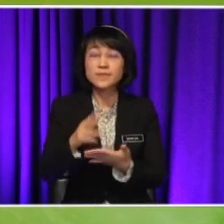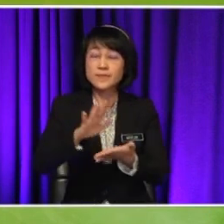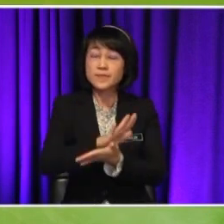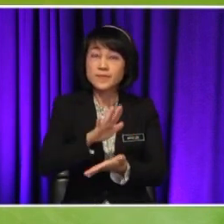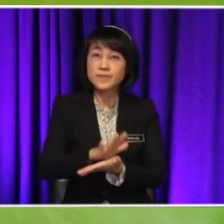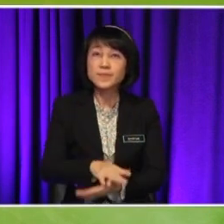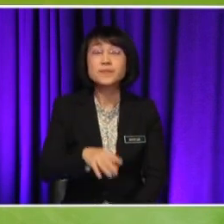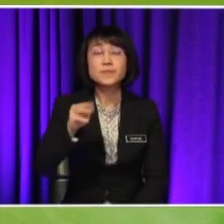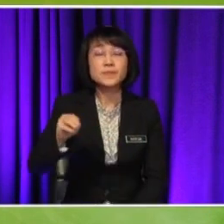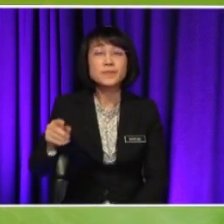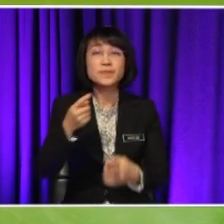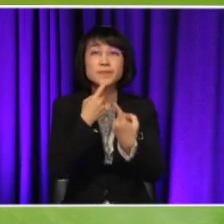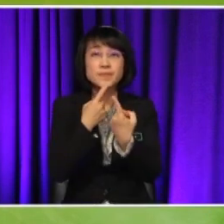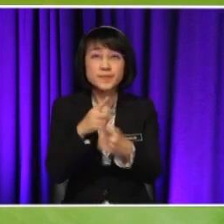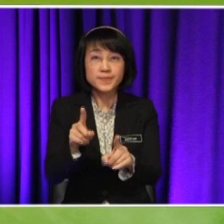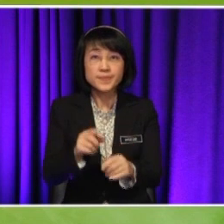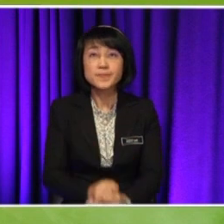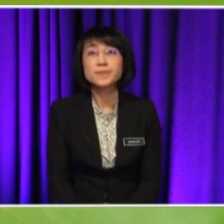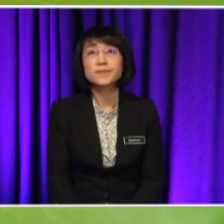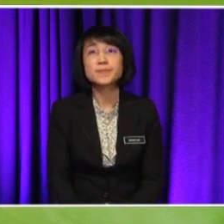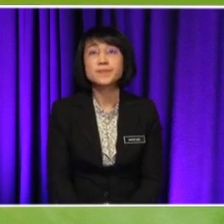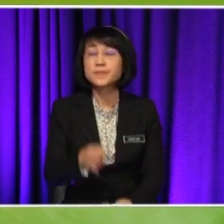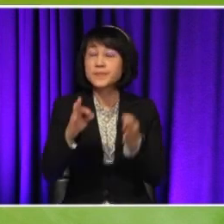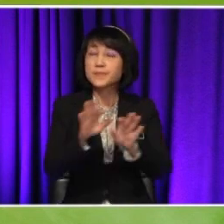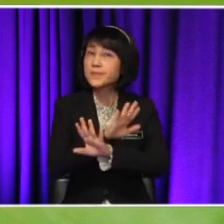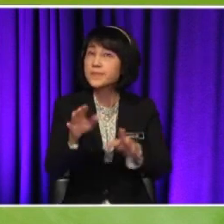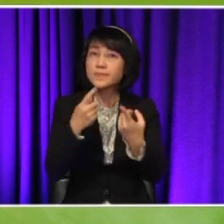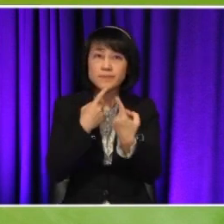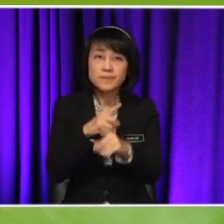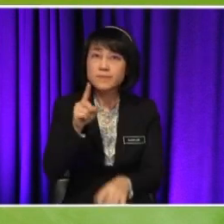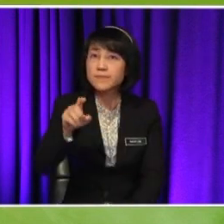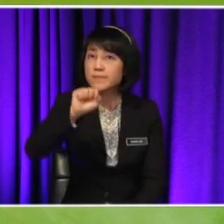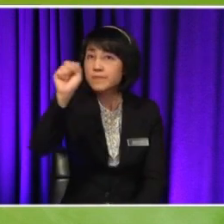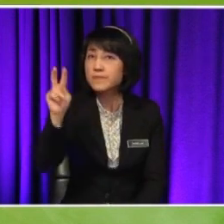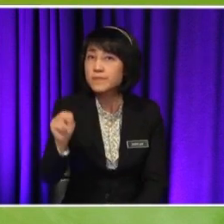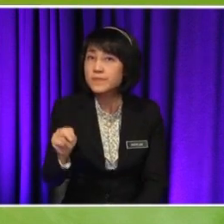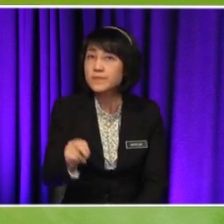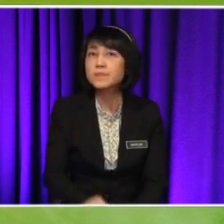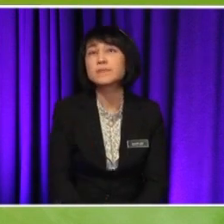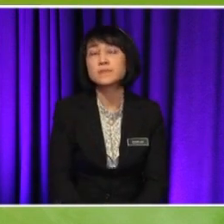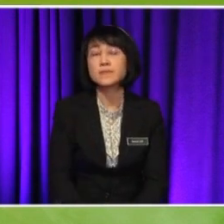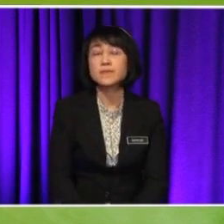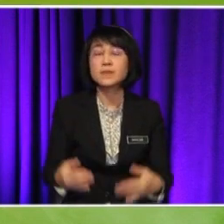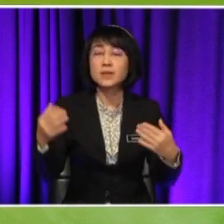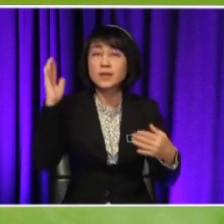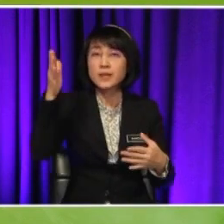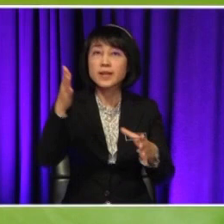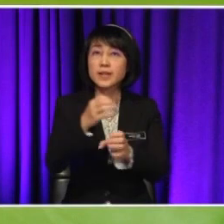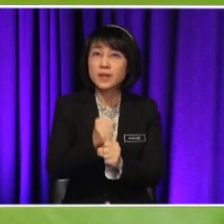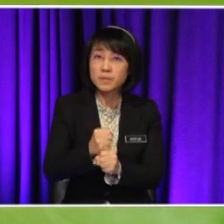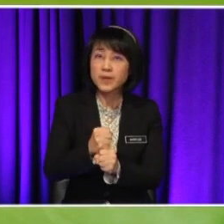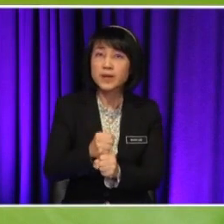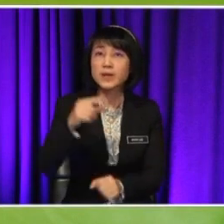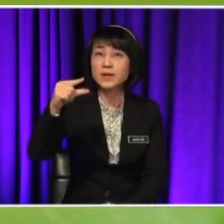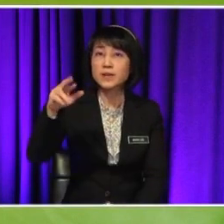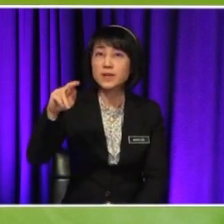calon. Seandainya tidak menjawab salah satu soalan, anda akan mendapat grade tidak hadir. Jadinya